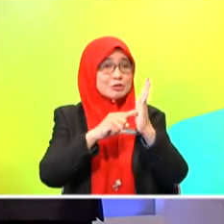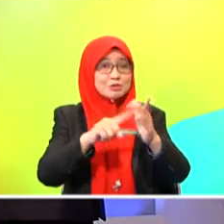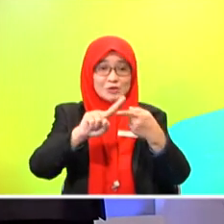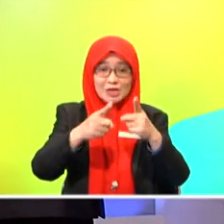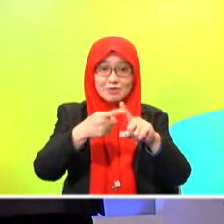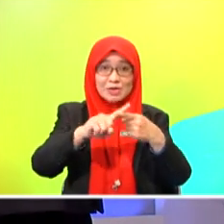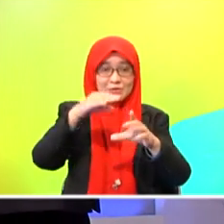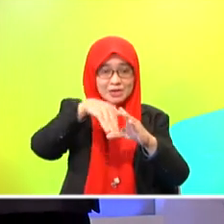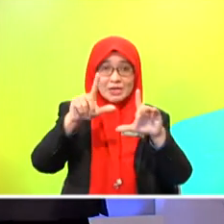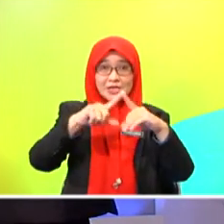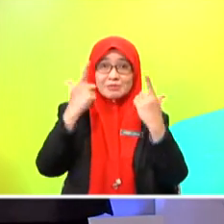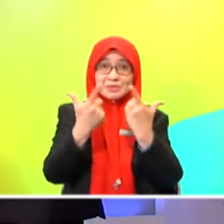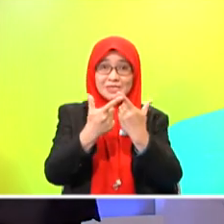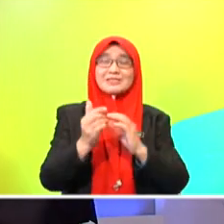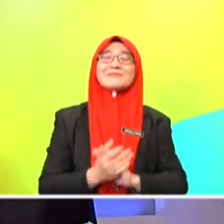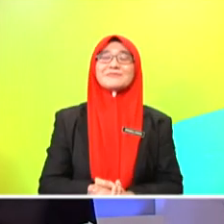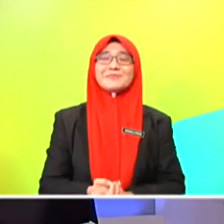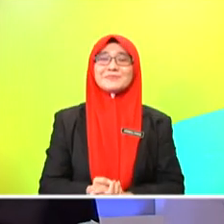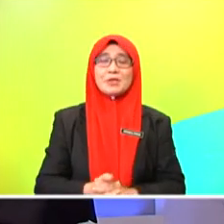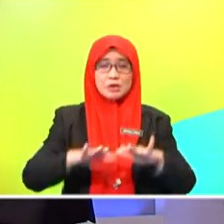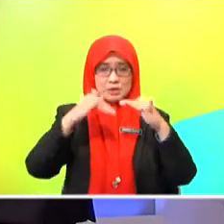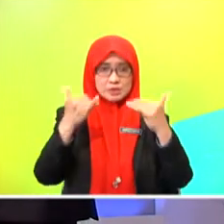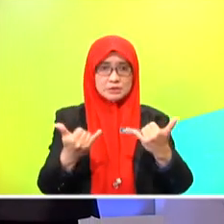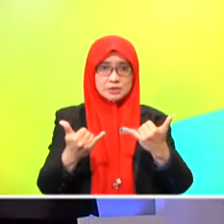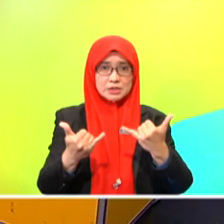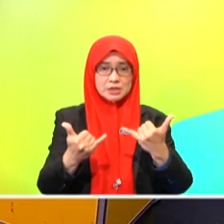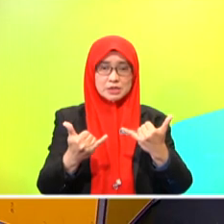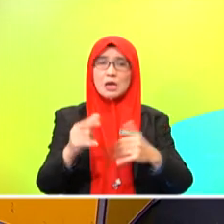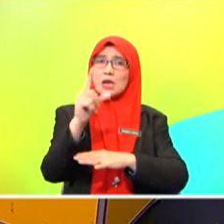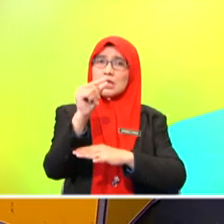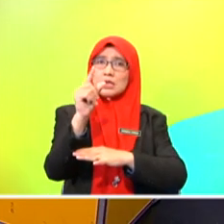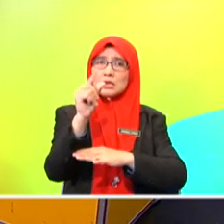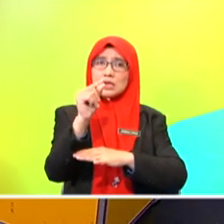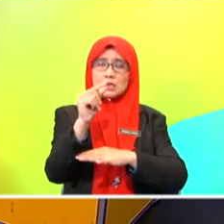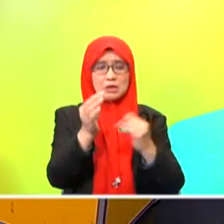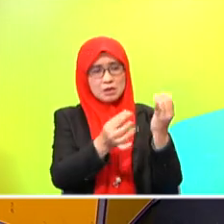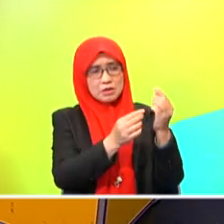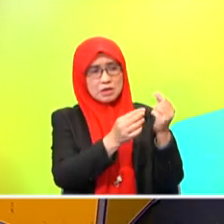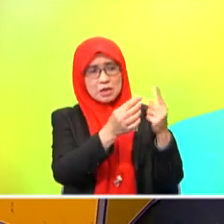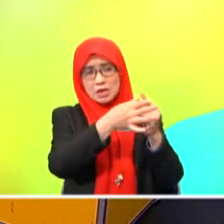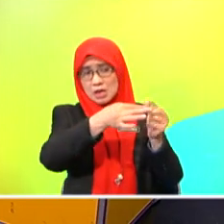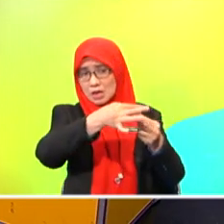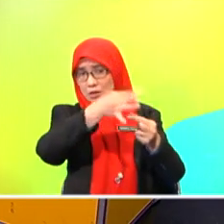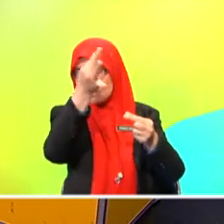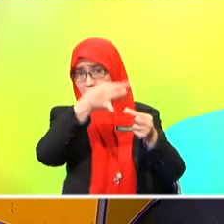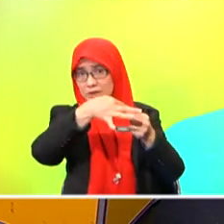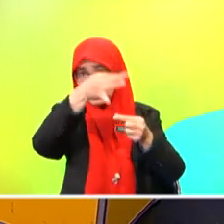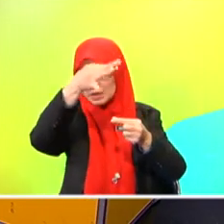Ria dah siap gunting juga? Sudah, cikgu. Okey, sekarang Ria lekatkan pada lidi sate yang disediakan tu. Okey. Okey, di